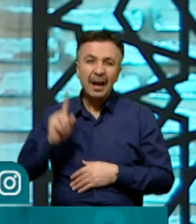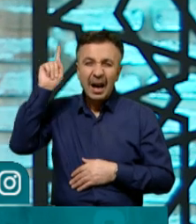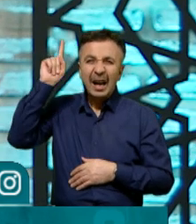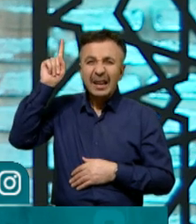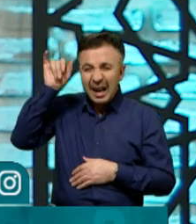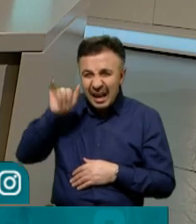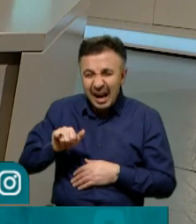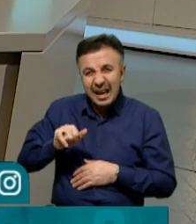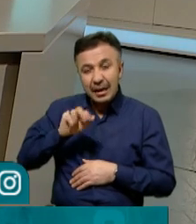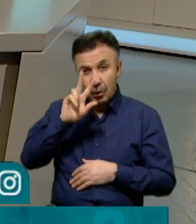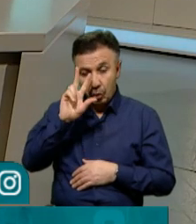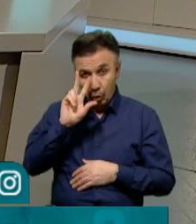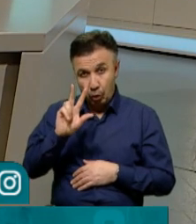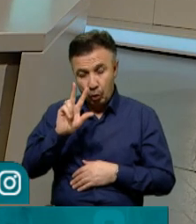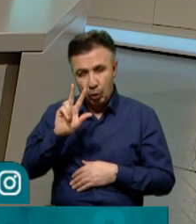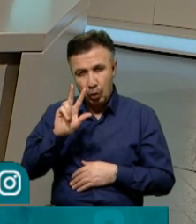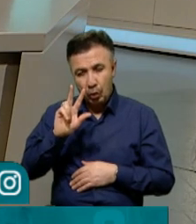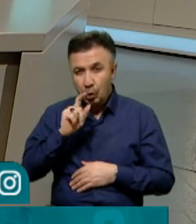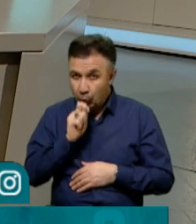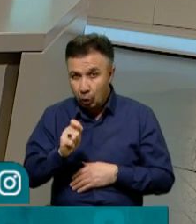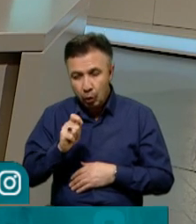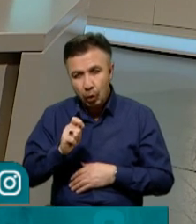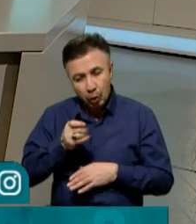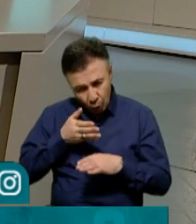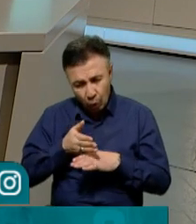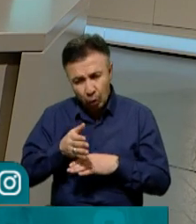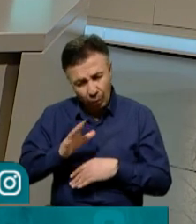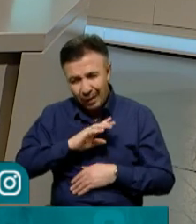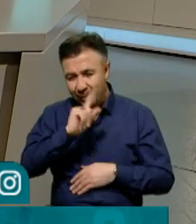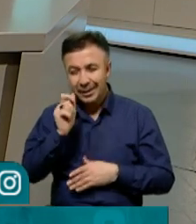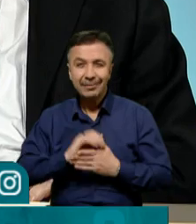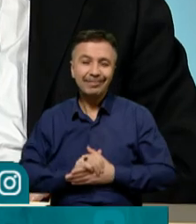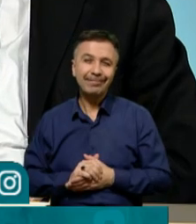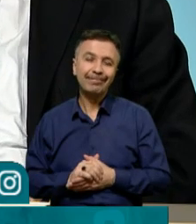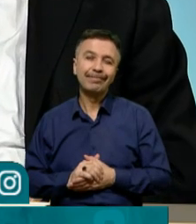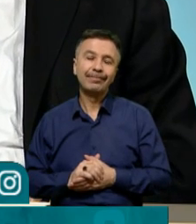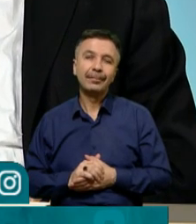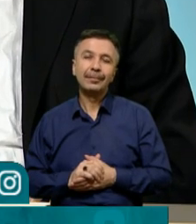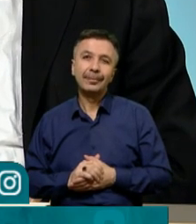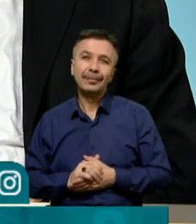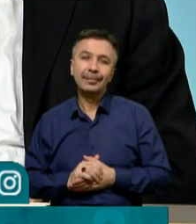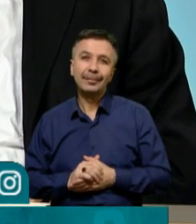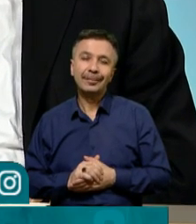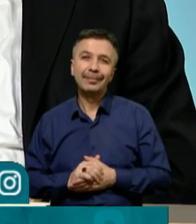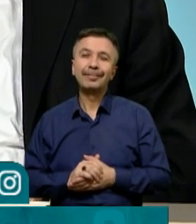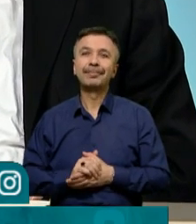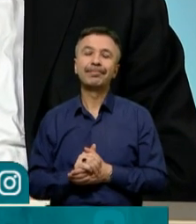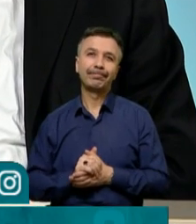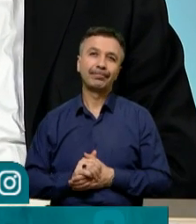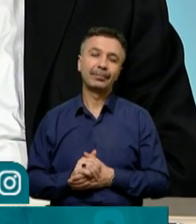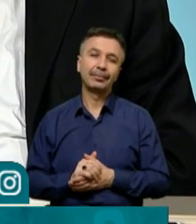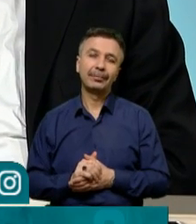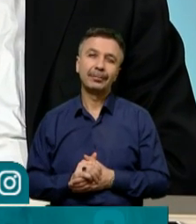üçtür. Sözünün doğruluğunu soracaktım. Gerçekten Allah'ın hakkı üç müdür? Peki. Soralım. Evet. Bakalım hocam ne diyecek.